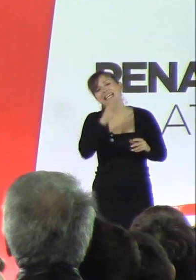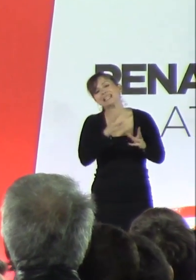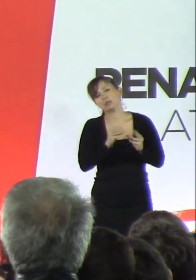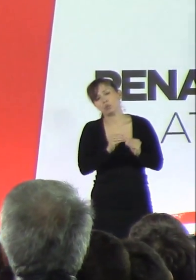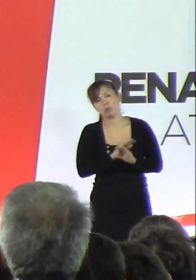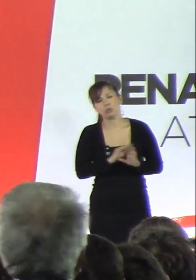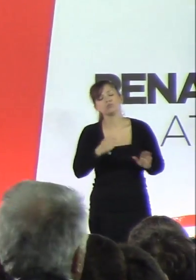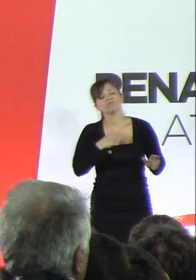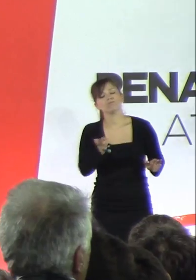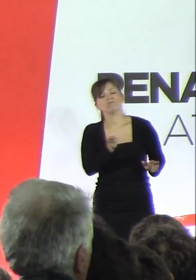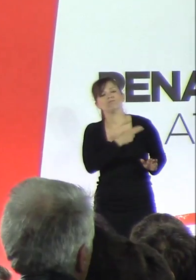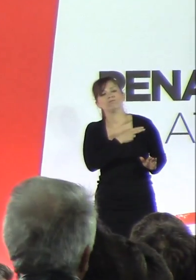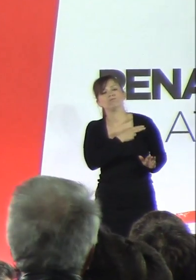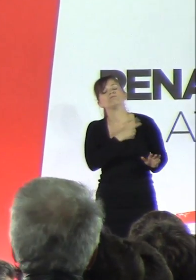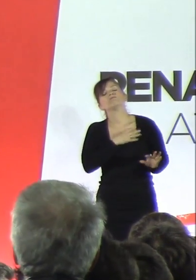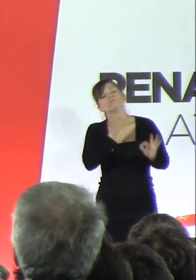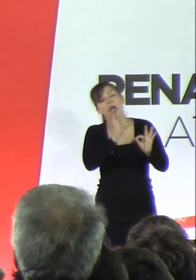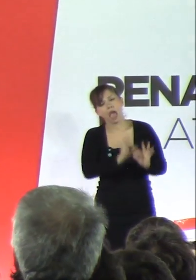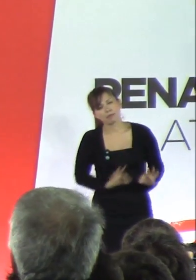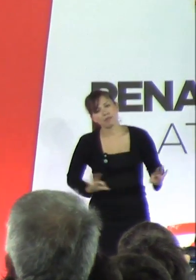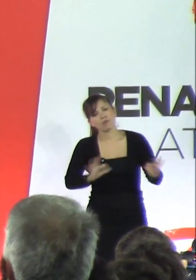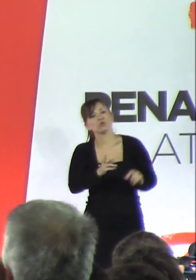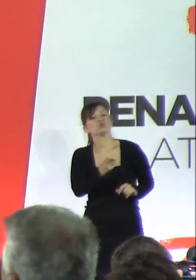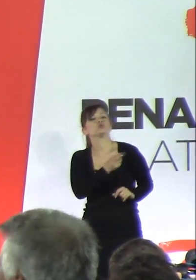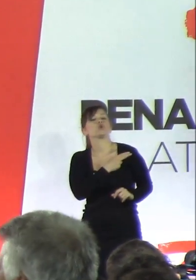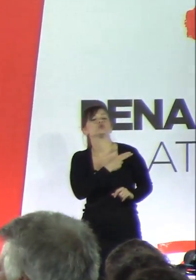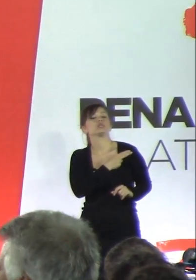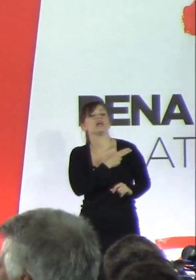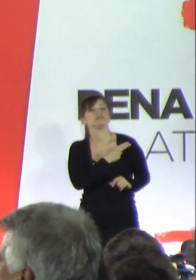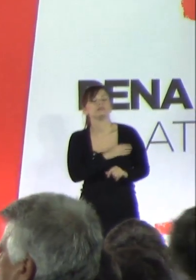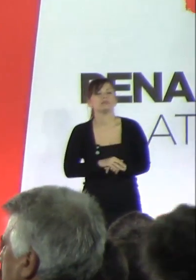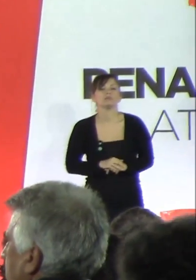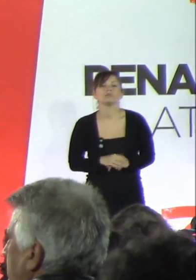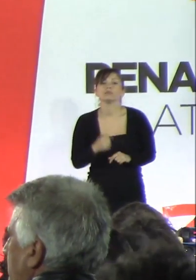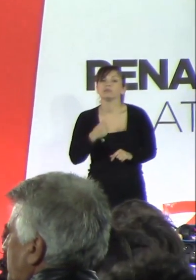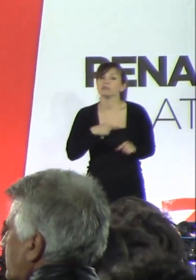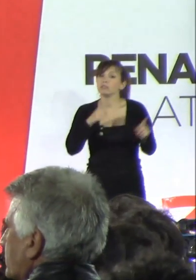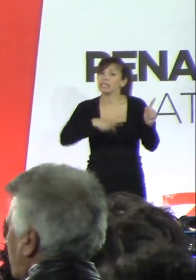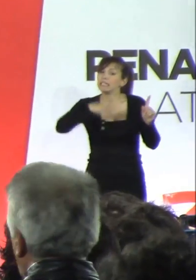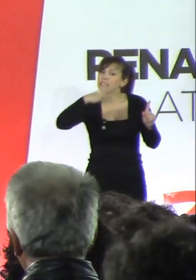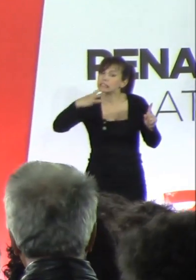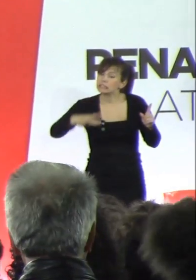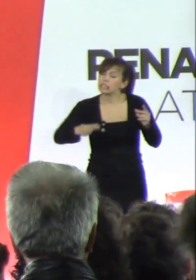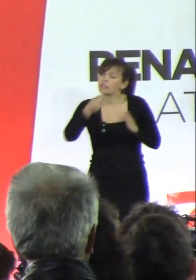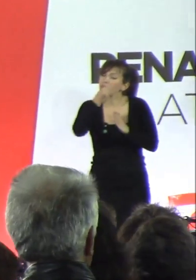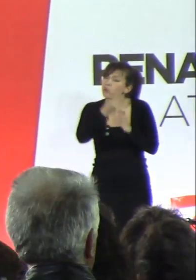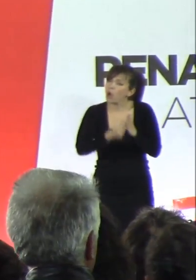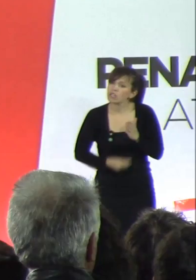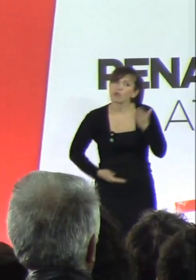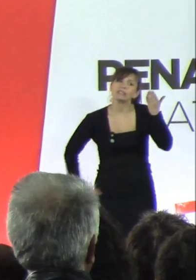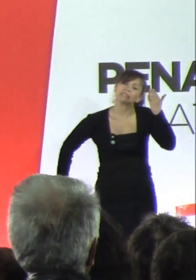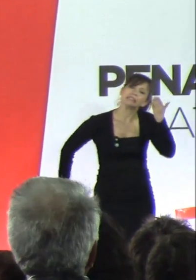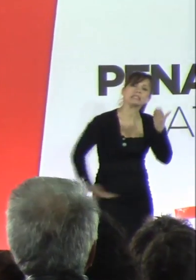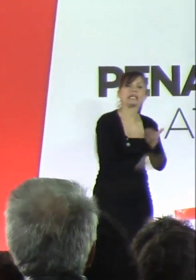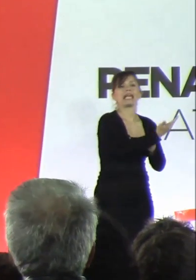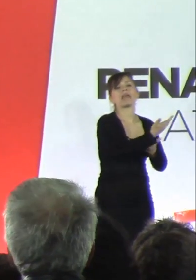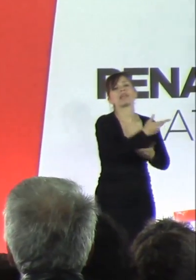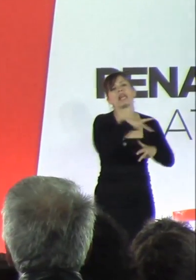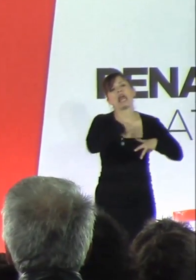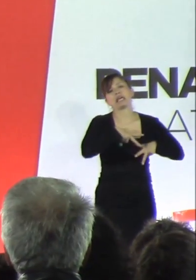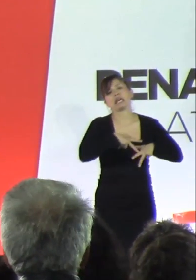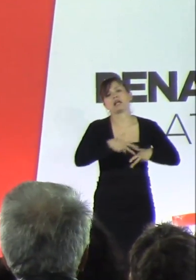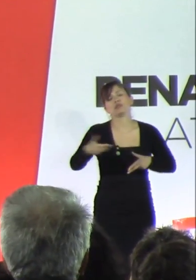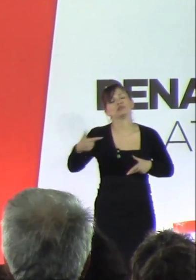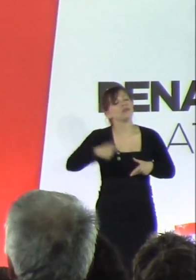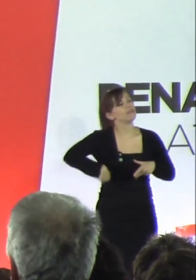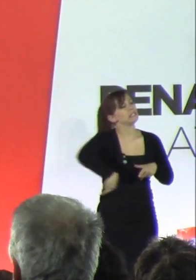της. Επιβεβαιώνουν όχι μόνο τις καταγγελίες του ΣΥΡΙΖΑ, αλλά και τις υποψίες του κάθε